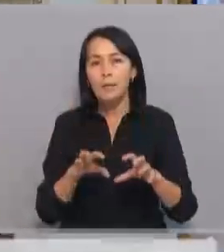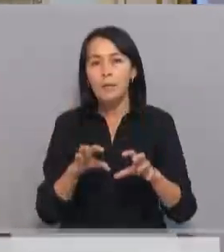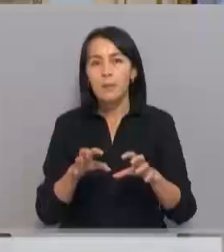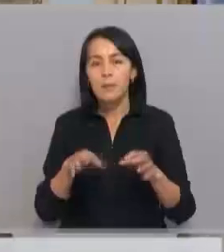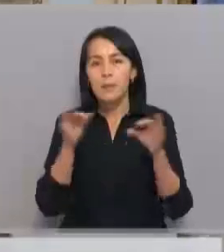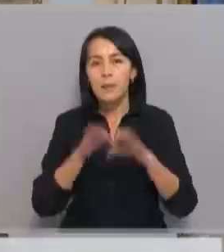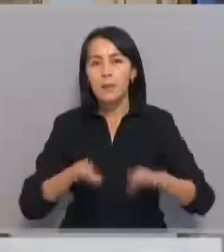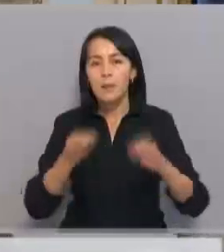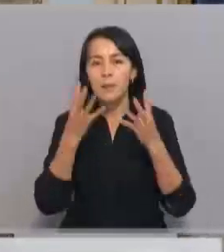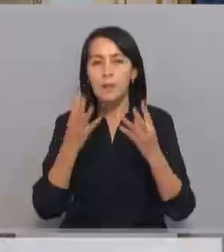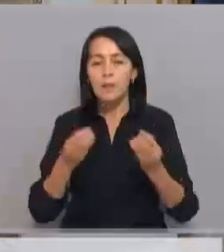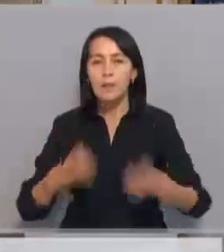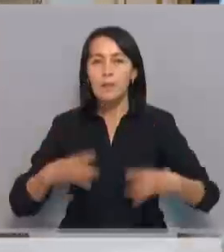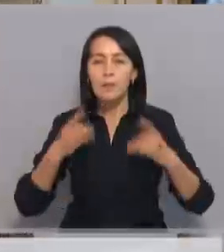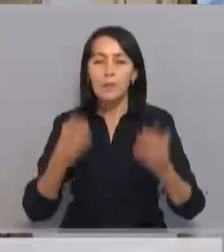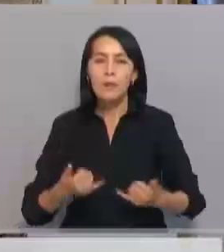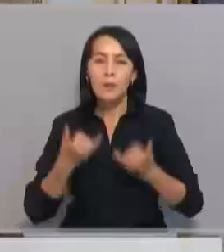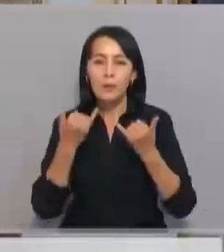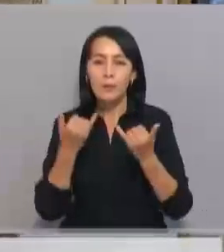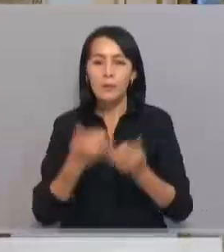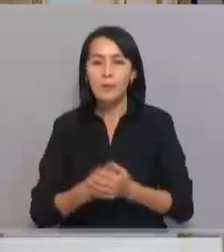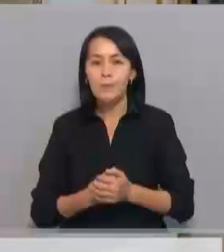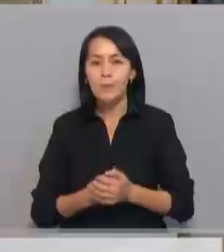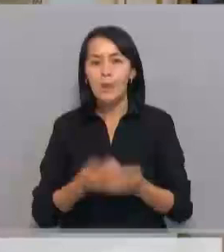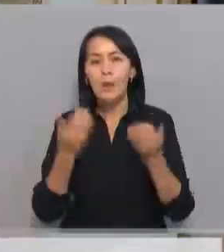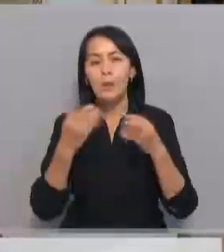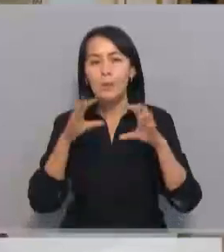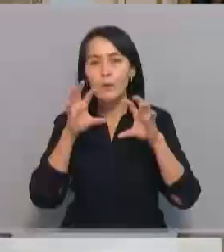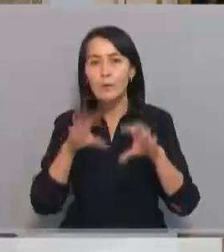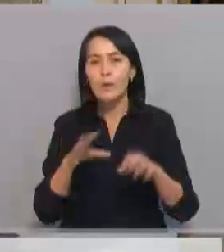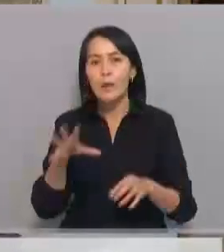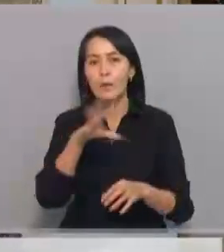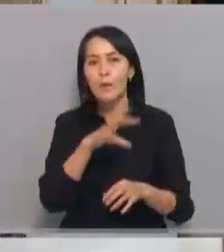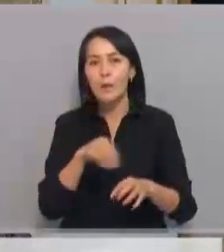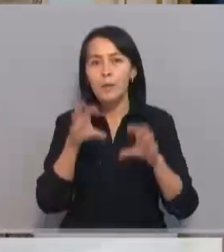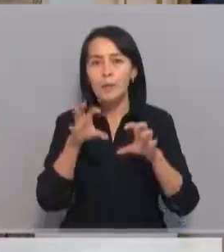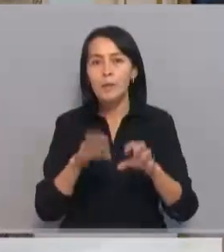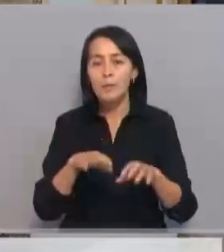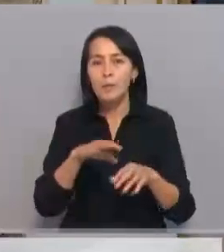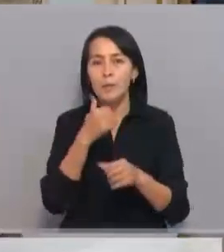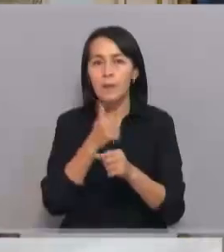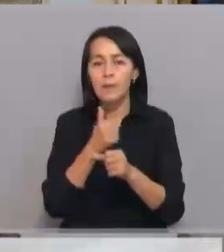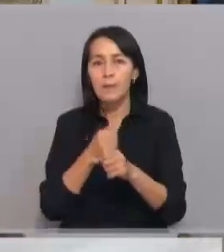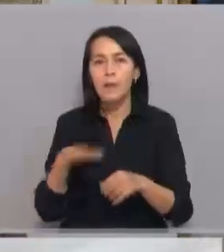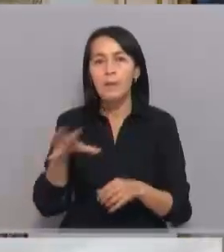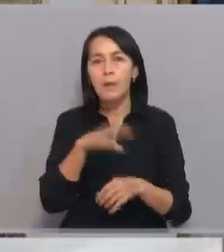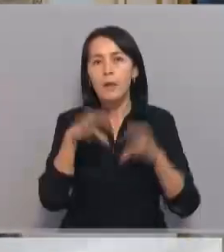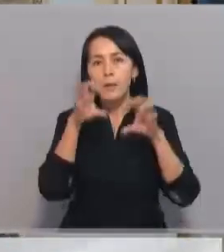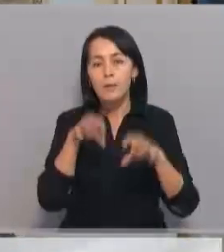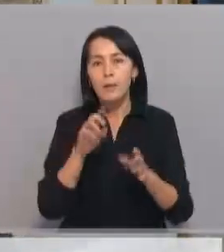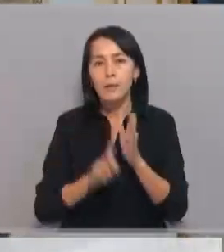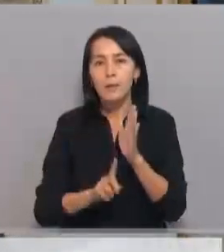заңымыз Конституция күні мерекесі құтты болсын. Бұл заң барлық заңымыздың қайнар көзі, барлық заңның